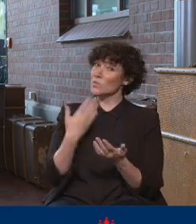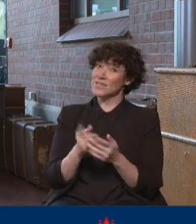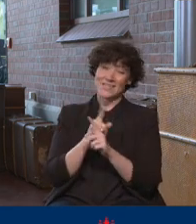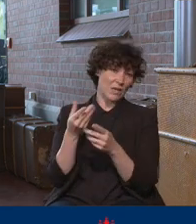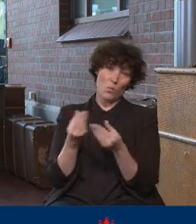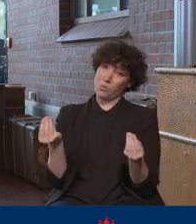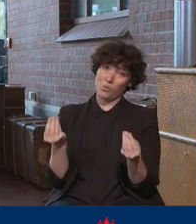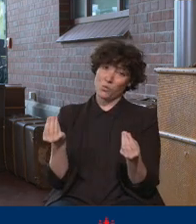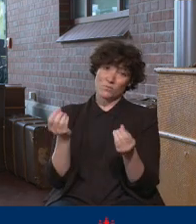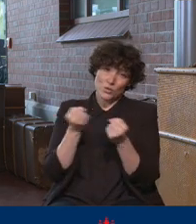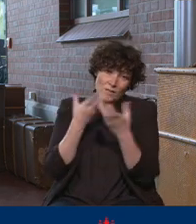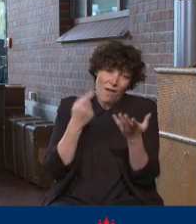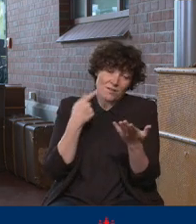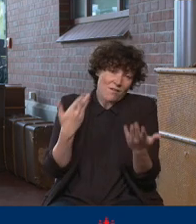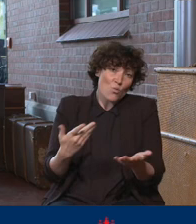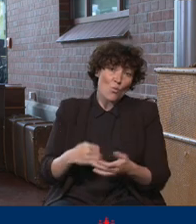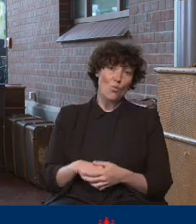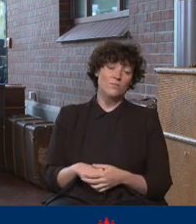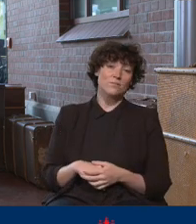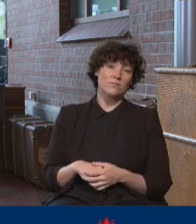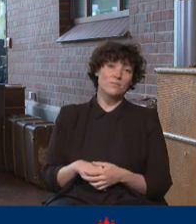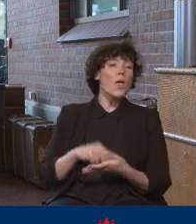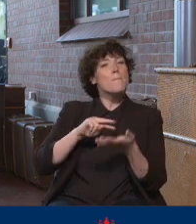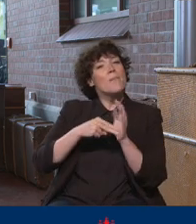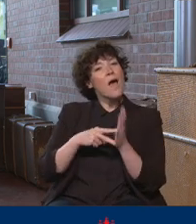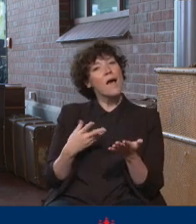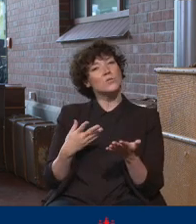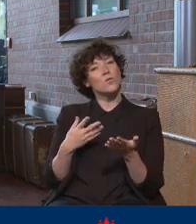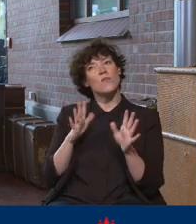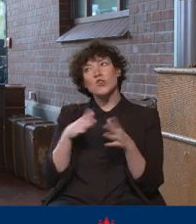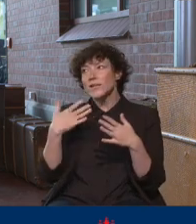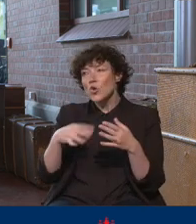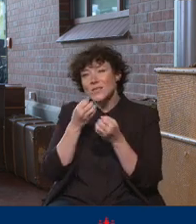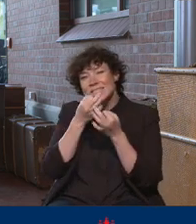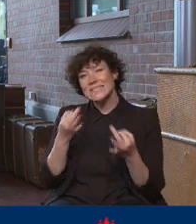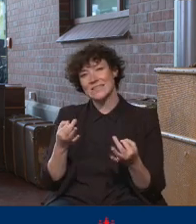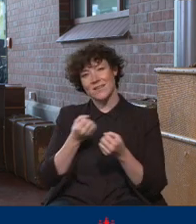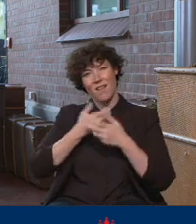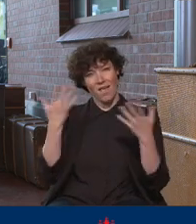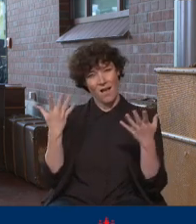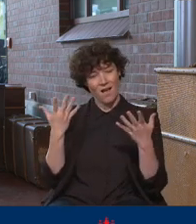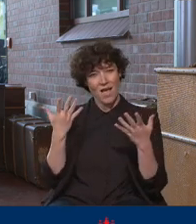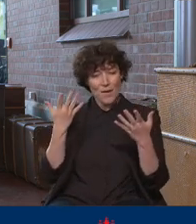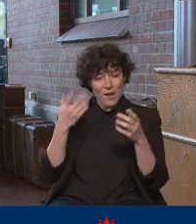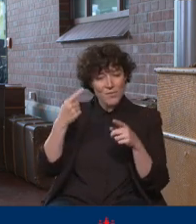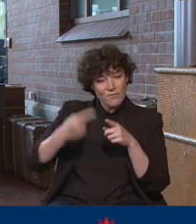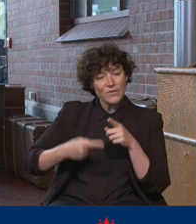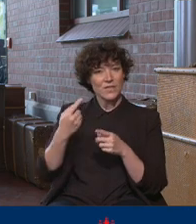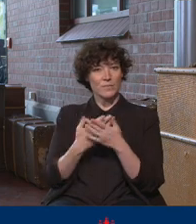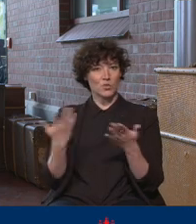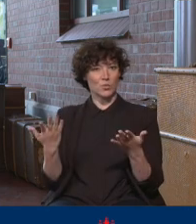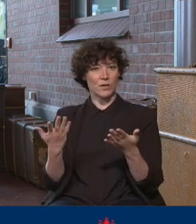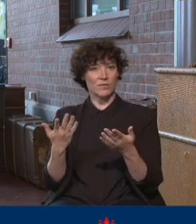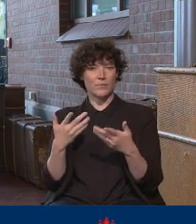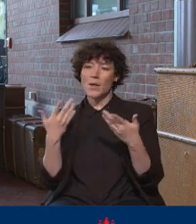deutlich es fehlen bei den planungen wahrscheinlich ist es noch nicht so konkret es fehlen sachen wie das eine drogerie